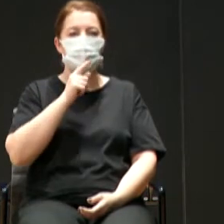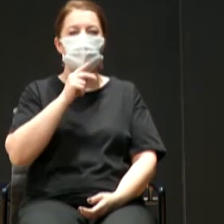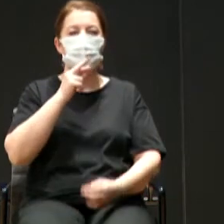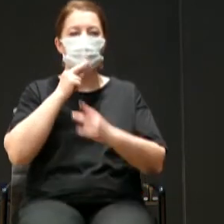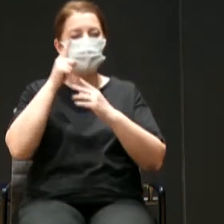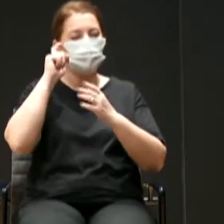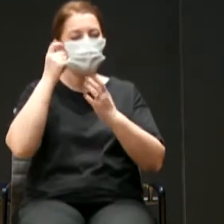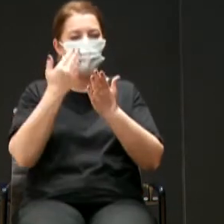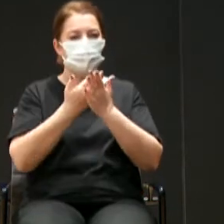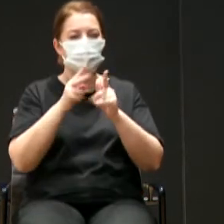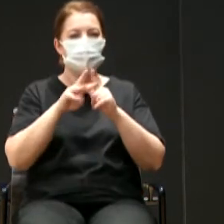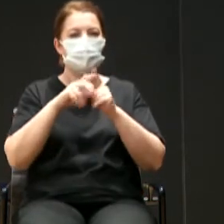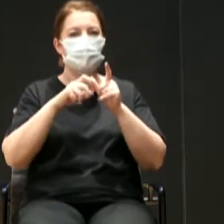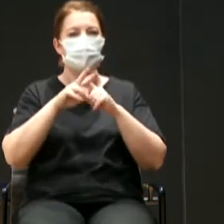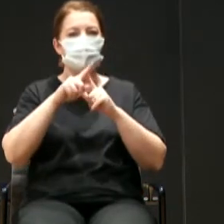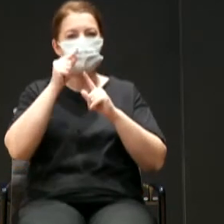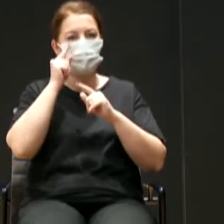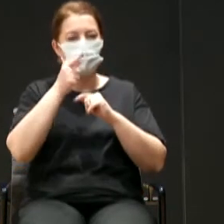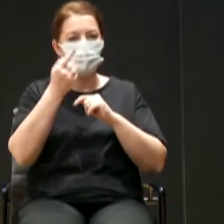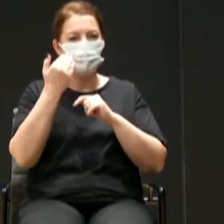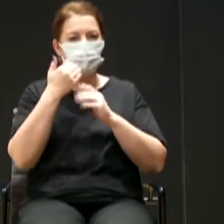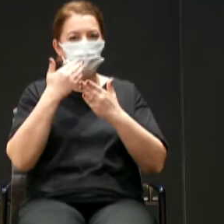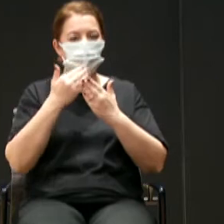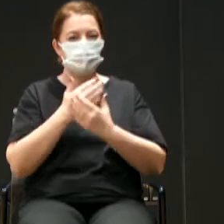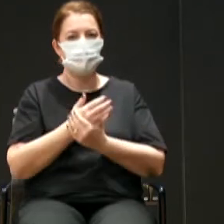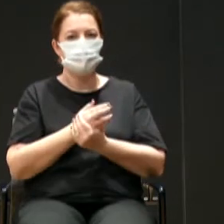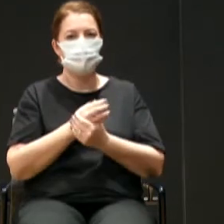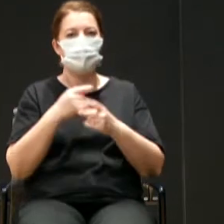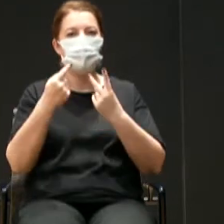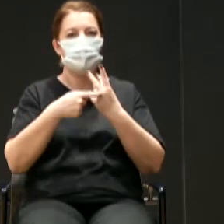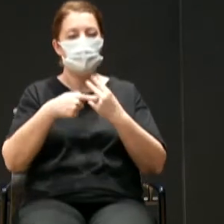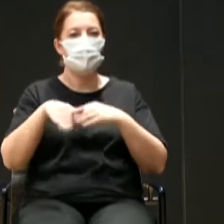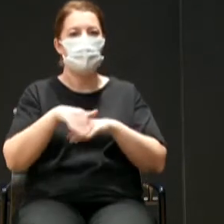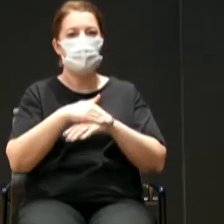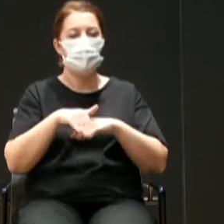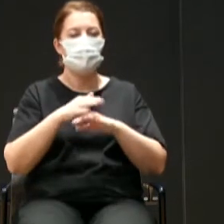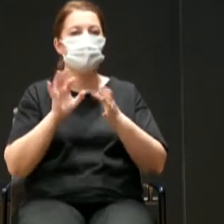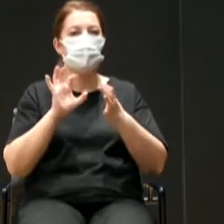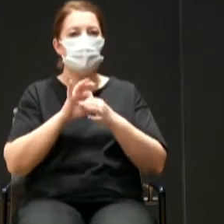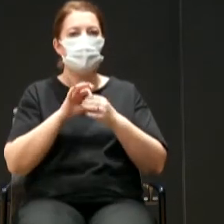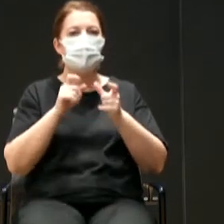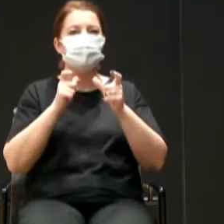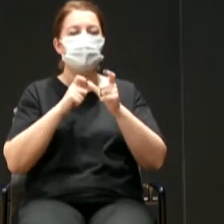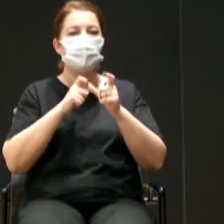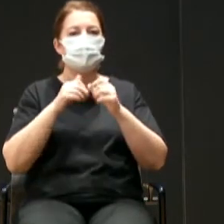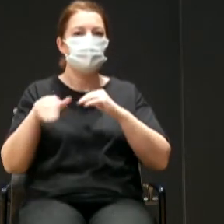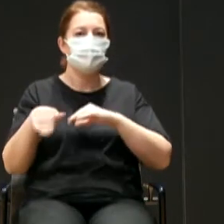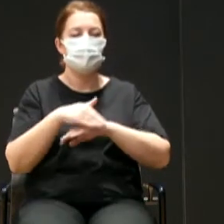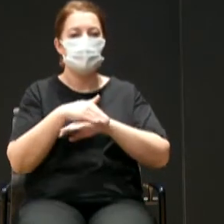önergemiz Neşet Bey'in sanırım Yakuplu Mahallesi ile alakalı Sancaktar